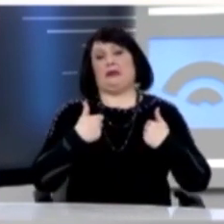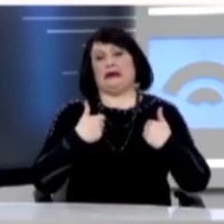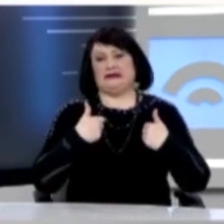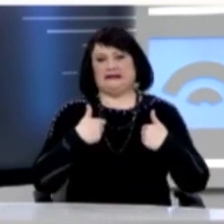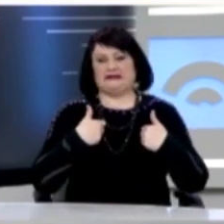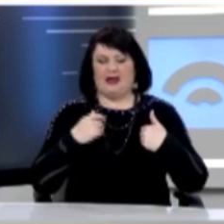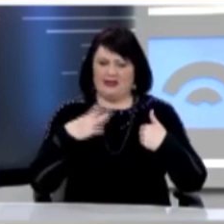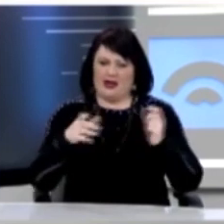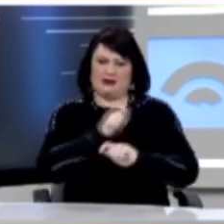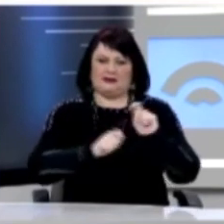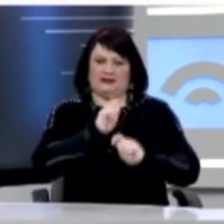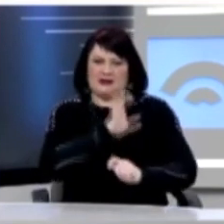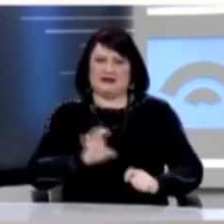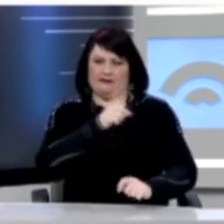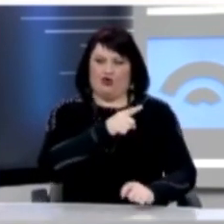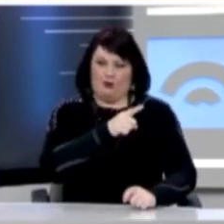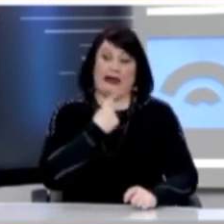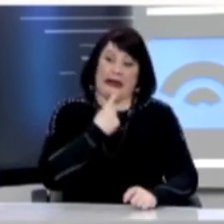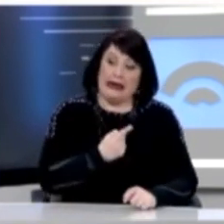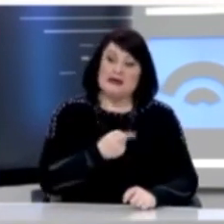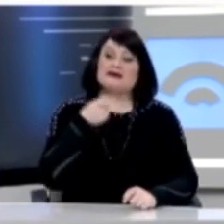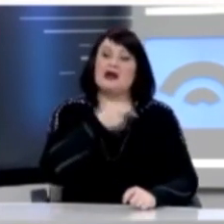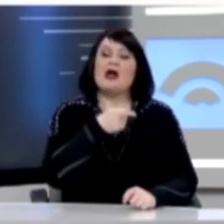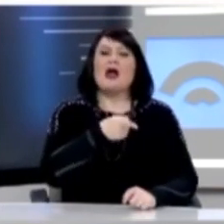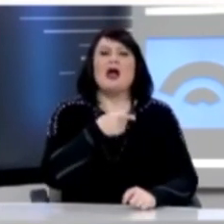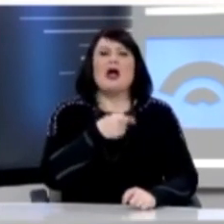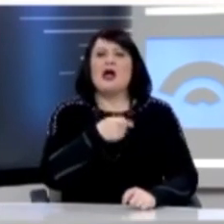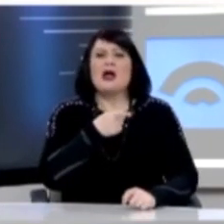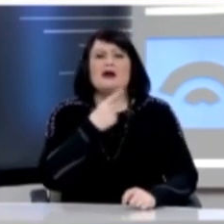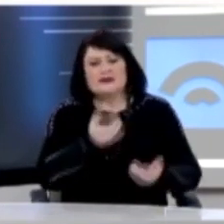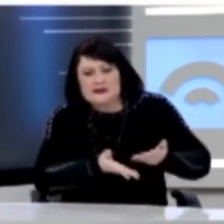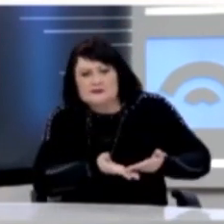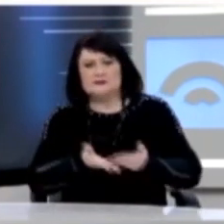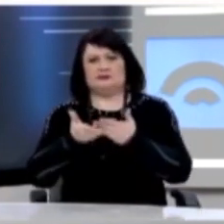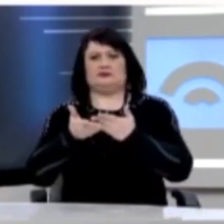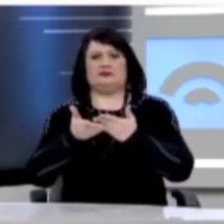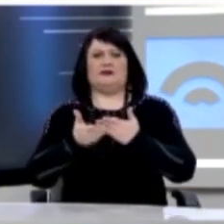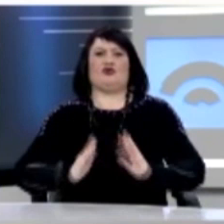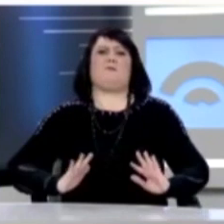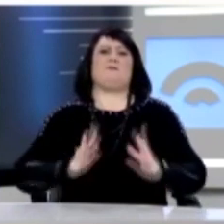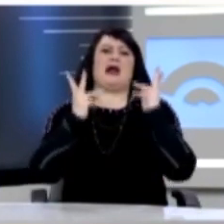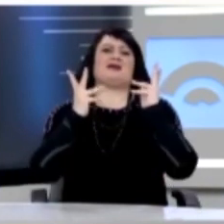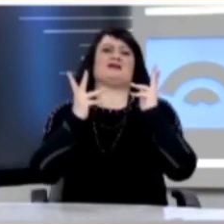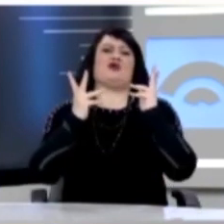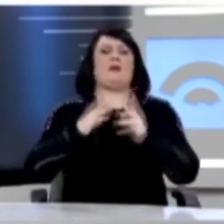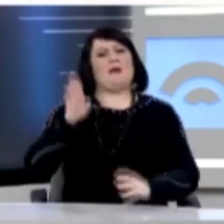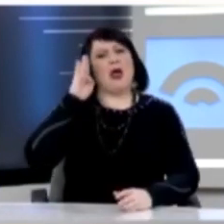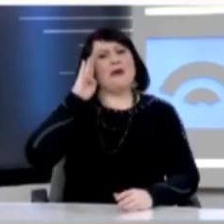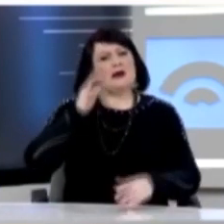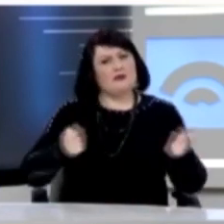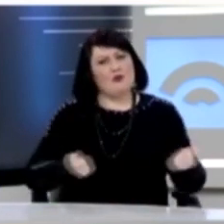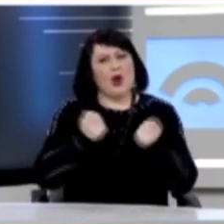θέλετε να φτιάξετε στην Ευρώπη, αυτοί είναι οι πρώτοι που έτρεξαν να στηρίξουν το πραξικόπημα των Αμερικάνων